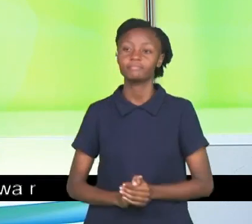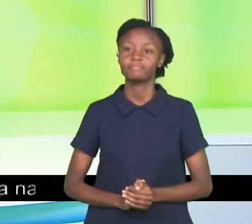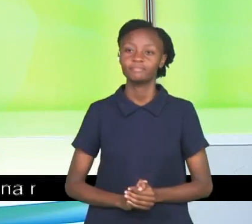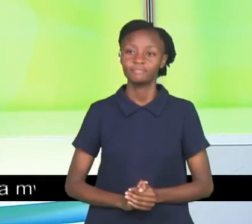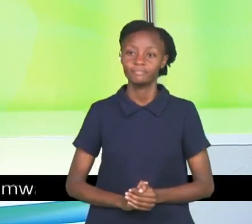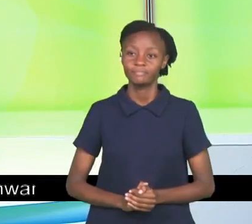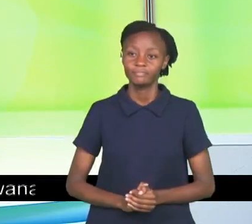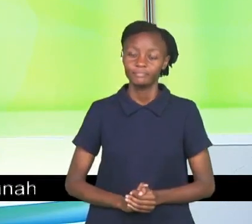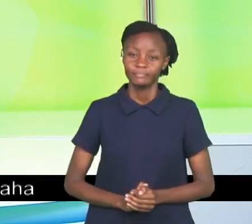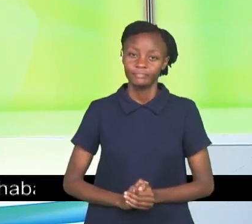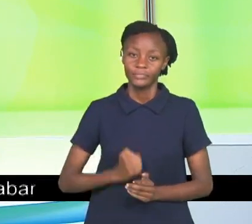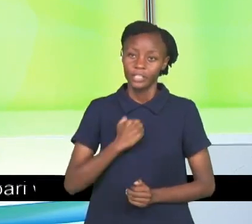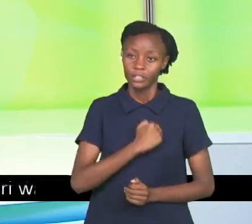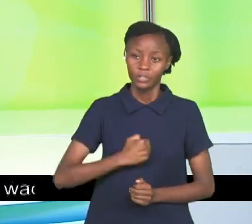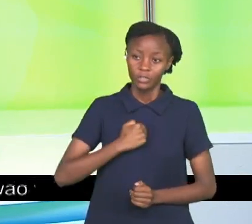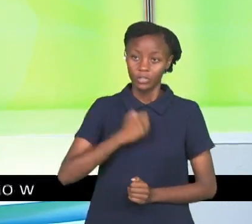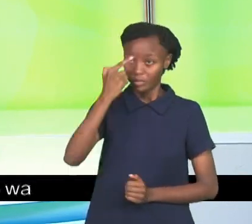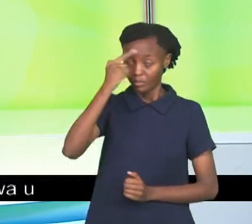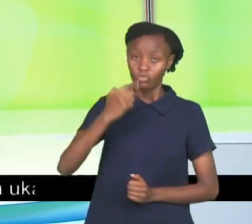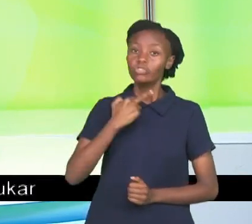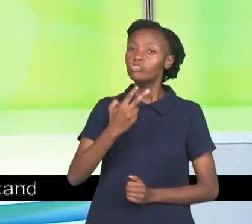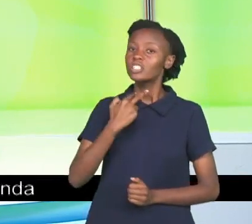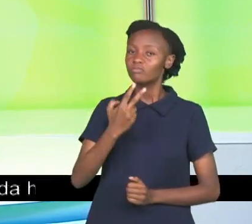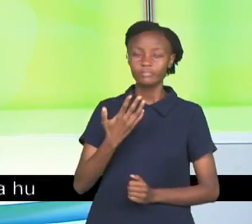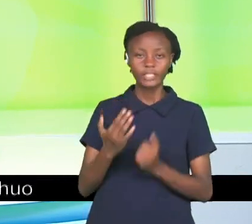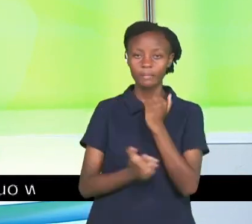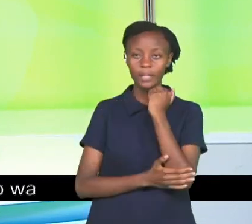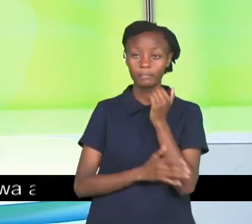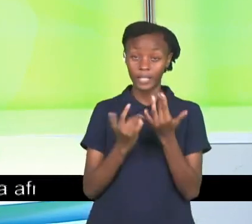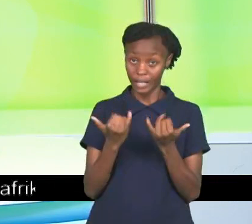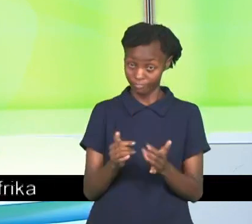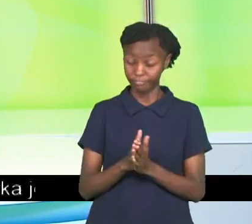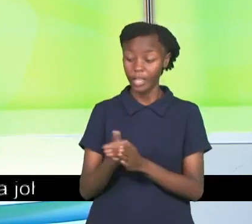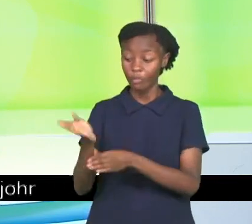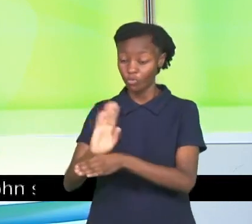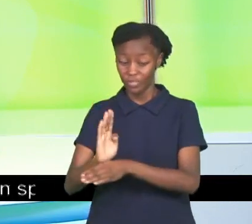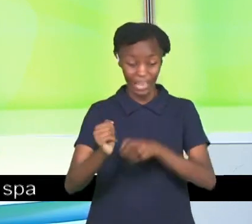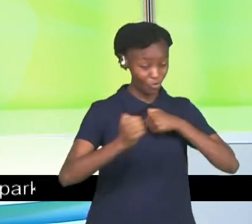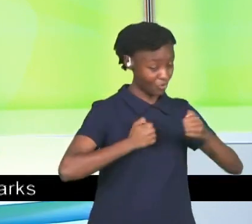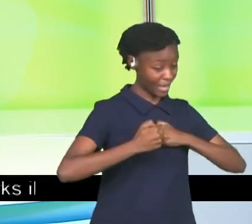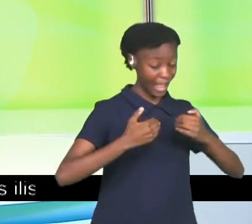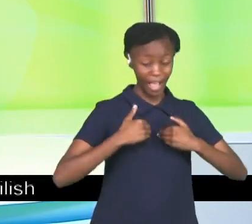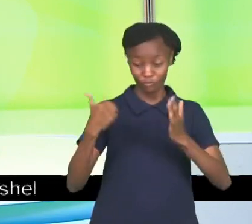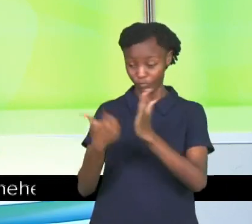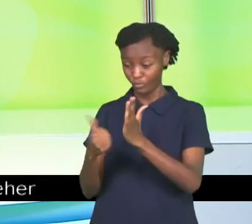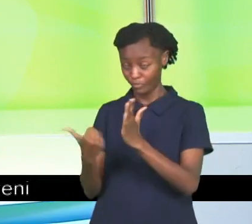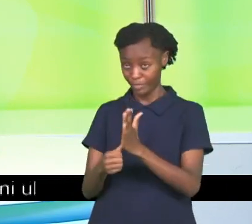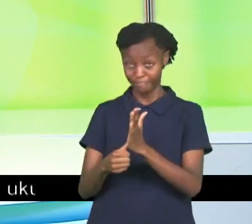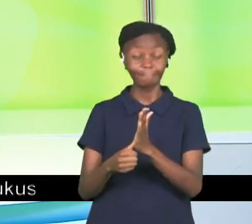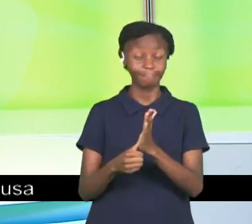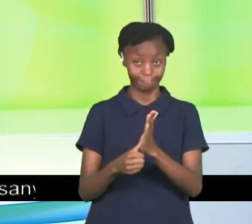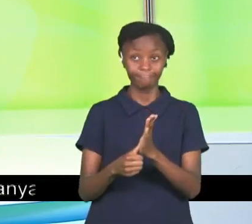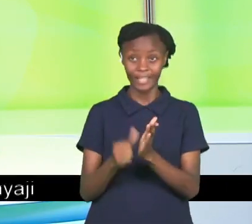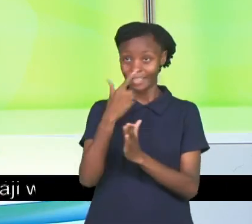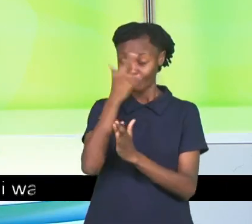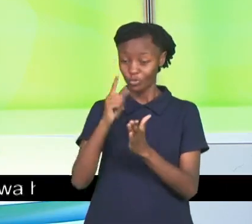Ndio hivyo, mtatuwe radhi kwa mkanganyiko wa sauti iliyotua katika taarifa hiyo, lakini ni wazi kwamba Burundi na Rwanda wanautata kuhusiana na mashambulizi ambayo